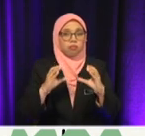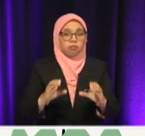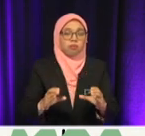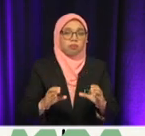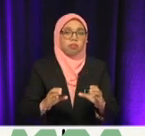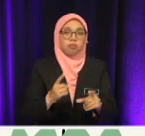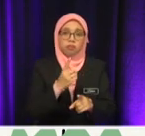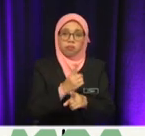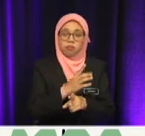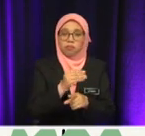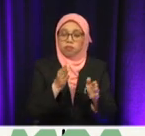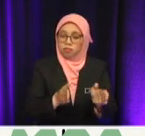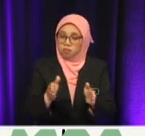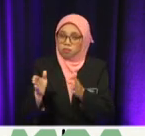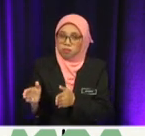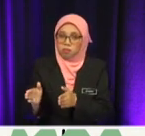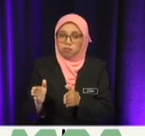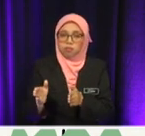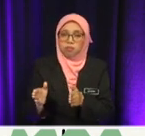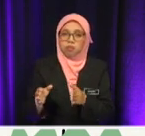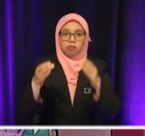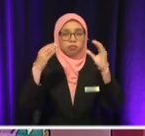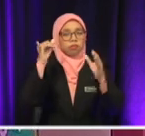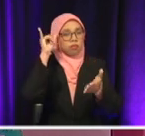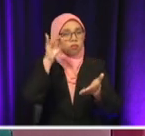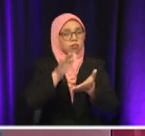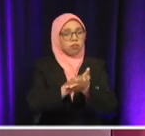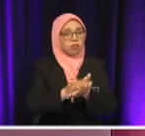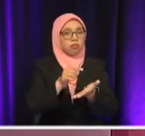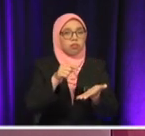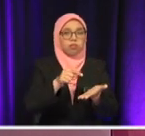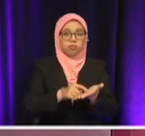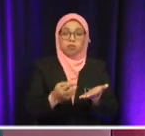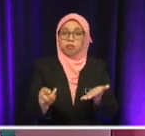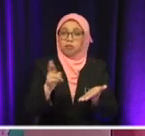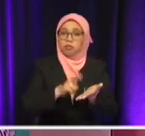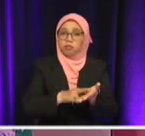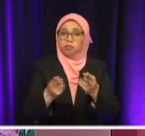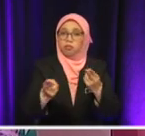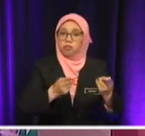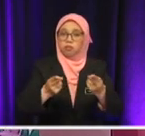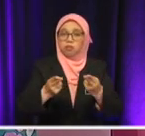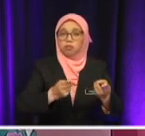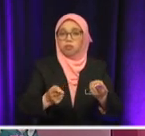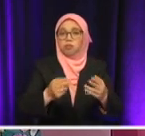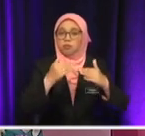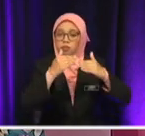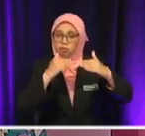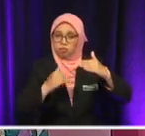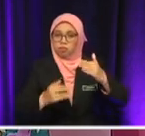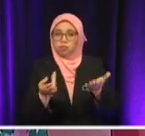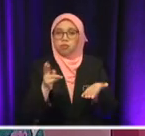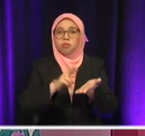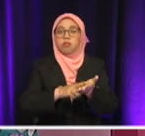juga tersusun. Jadi ini cikgu yakinlah mestilah dia rekod pengurusan. Dan di bawah rekod